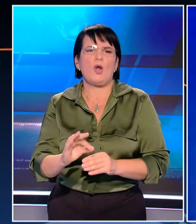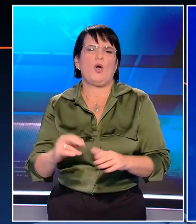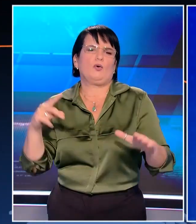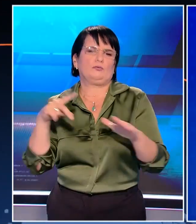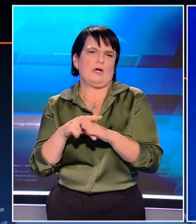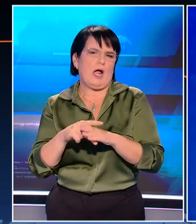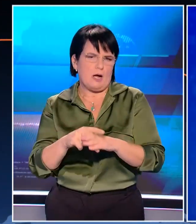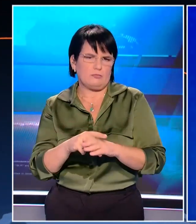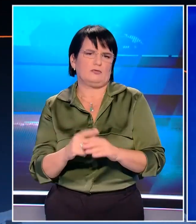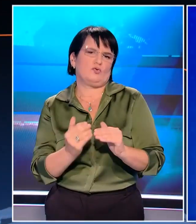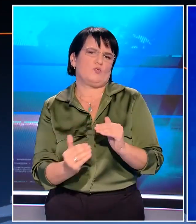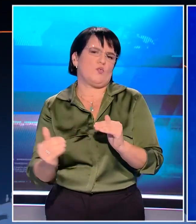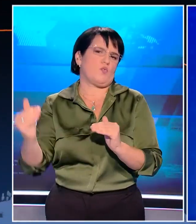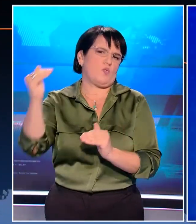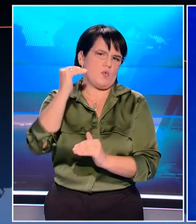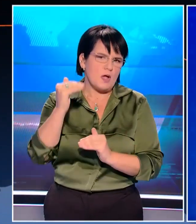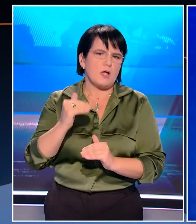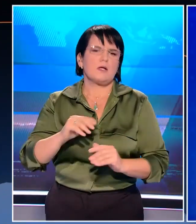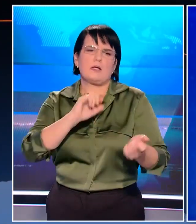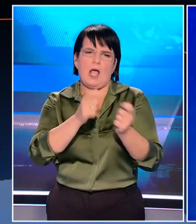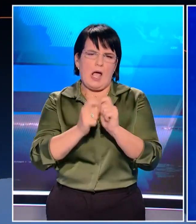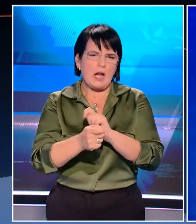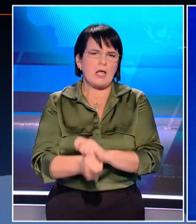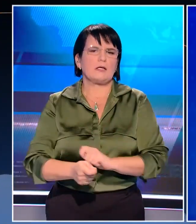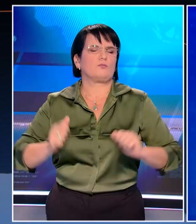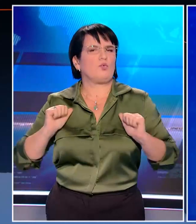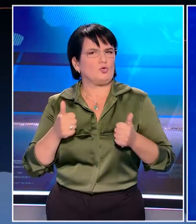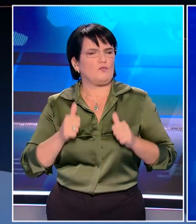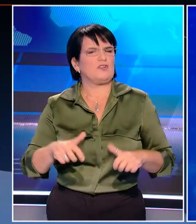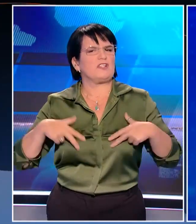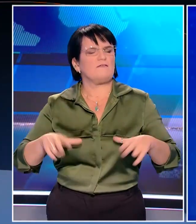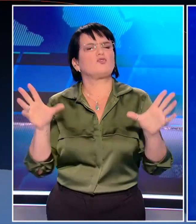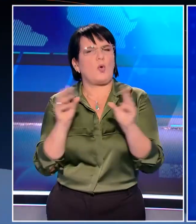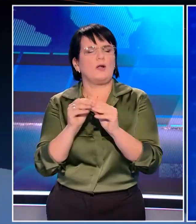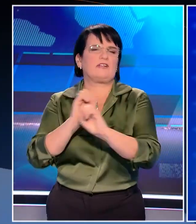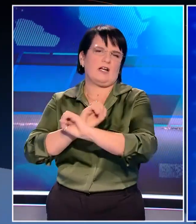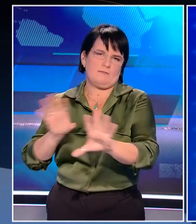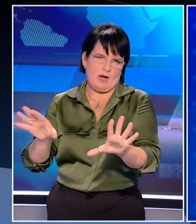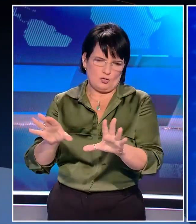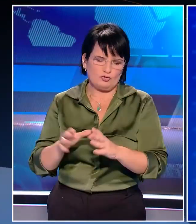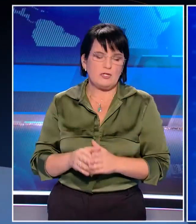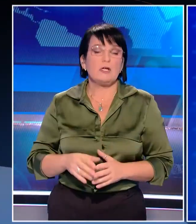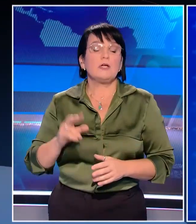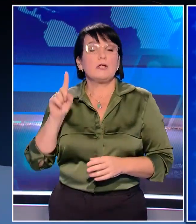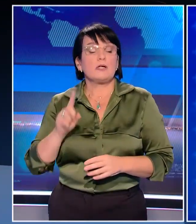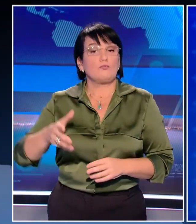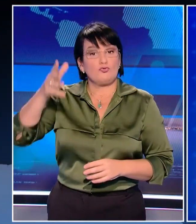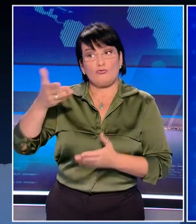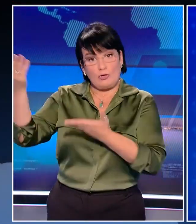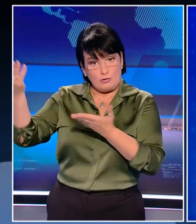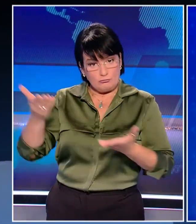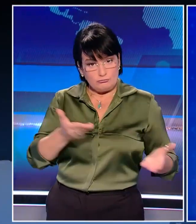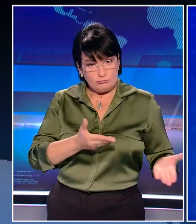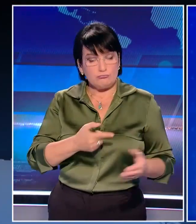πιστοληπτικής ικανότητας της χώρας, καθώς και για τις μεταρρυθμίσεις και τις πρωτοβουλίες της κυβέρνησης. Ο Κυριάκος Μητσοτάκης, υποδεχόμενος